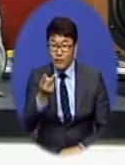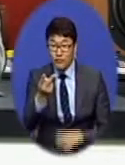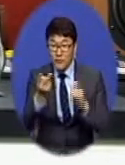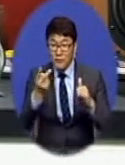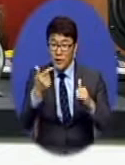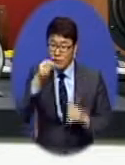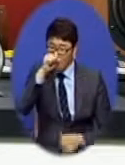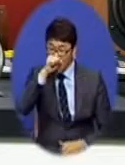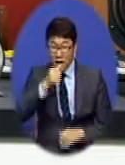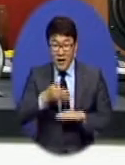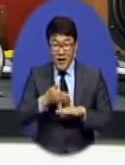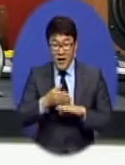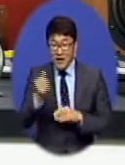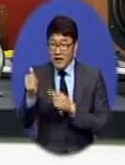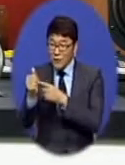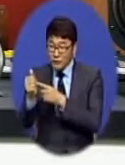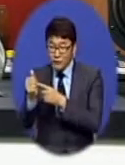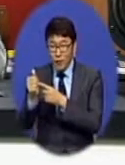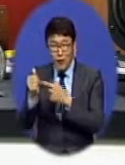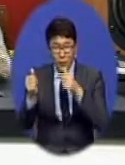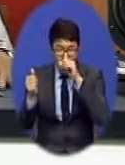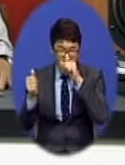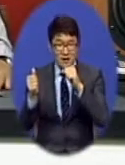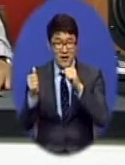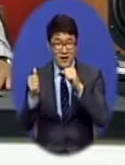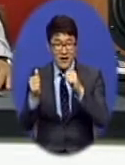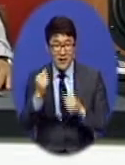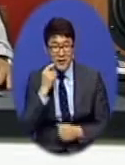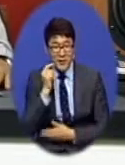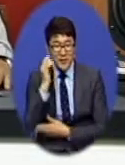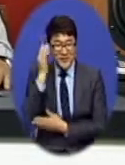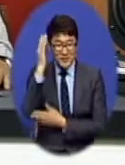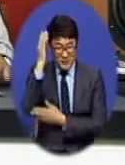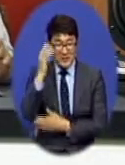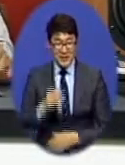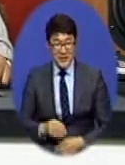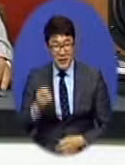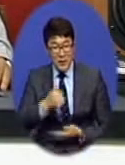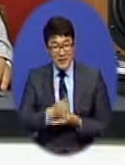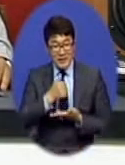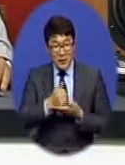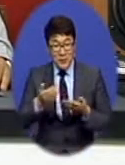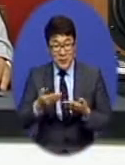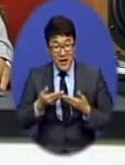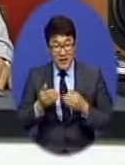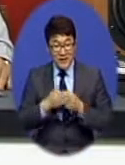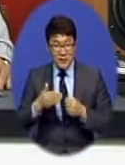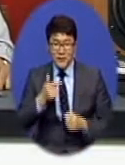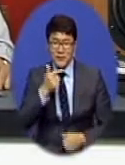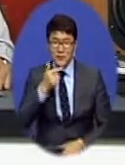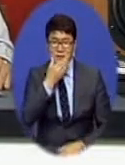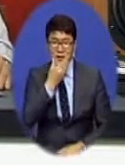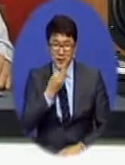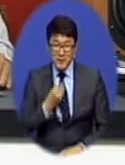어머, 감사합니다. 이명숙이하고 네, 참 좋아합니다. 아이고, 감사합니다. 영광입니다. 네. 이렇게 자꾸 칭찬을 받으니까 저희가 너무